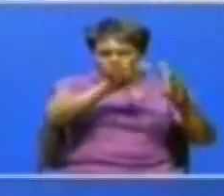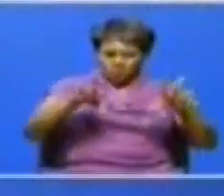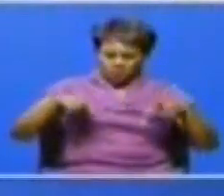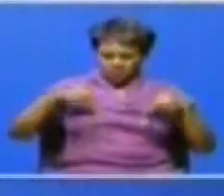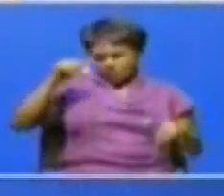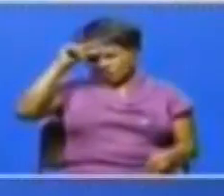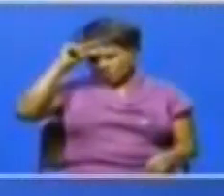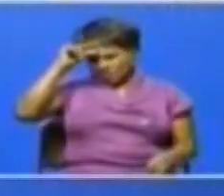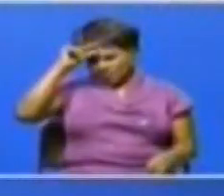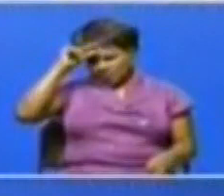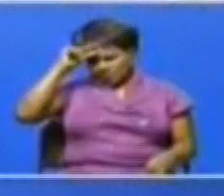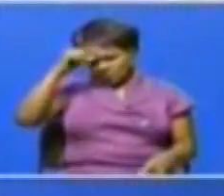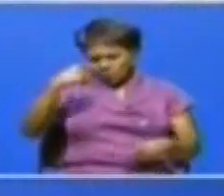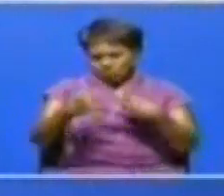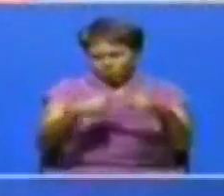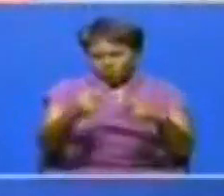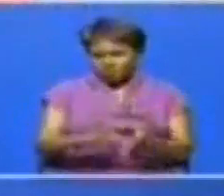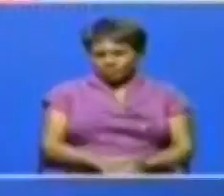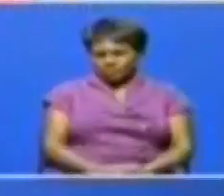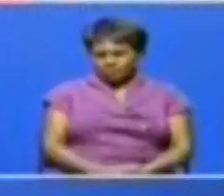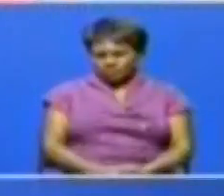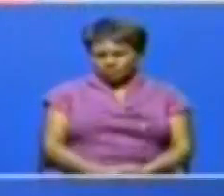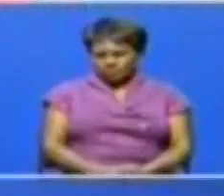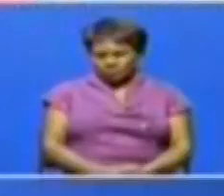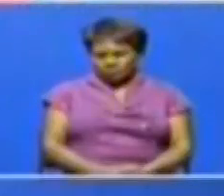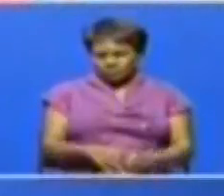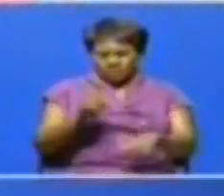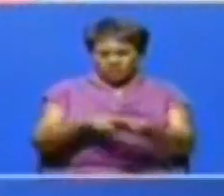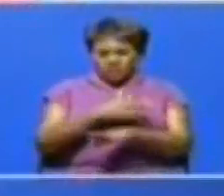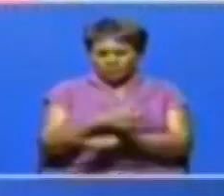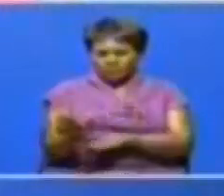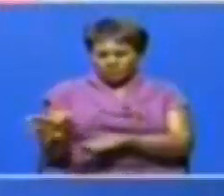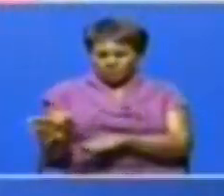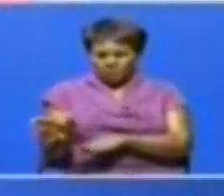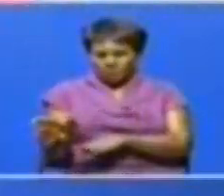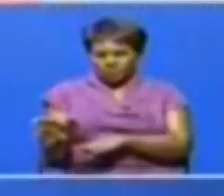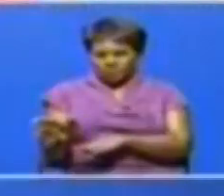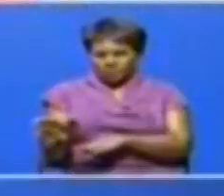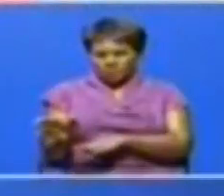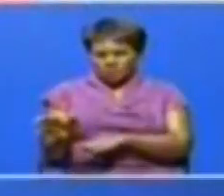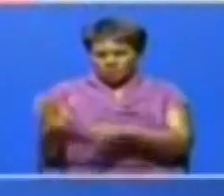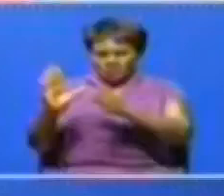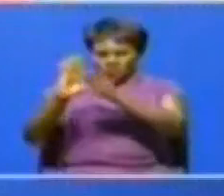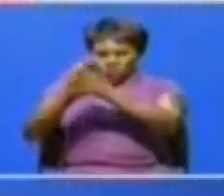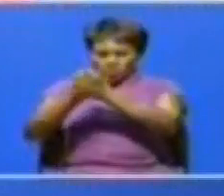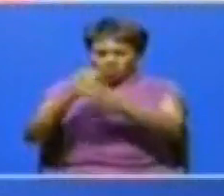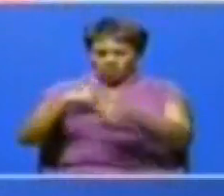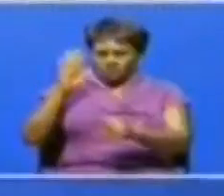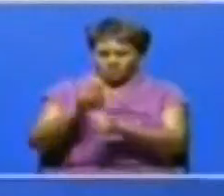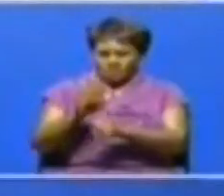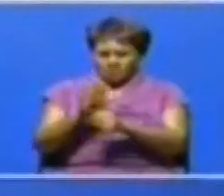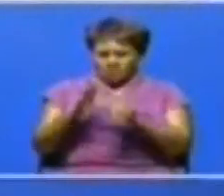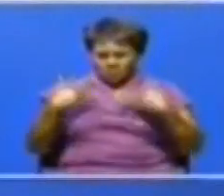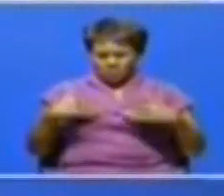serikali yetu na tuweze kusonga mbele. Nataka kusema hii kabisa nikisema nataka kusema Jubilee iko na wingi wa watu bungeni,